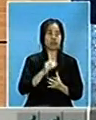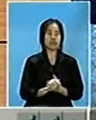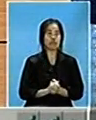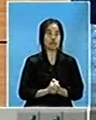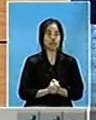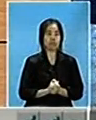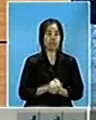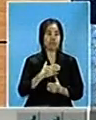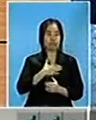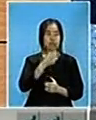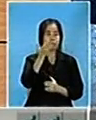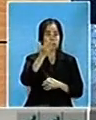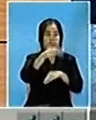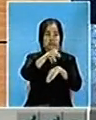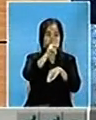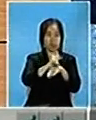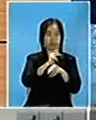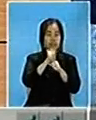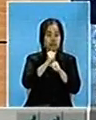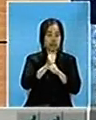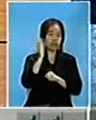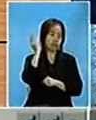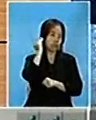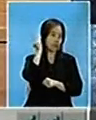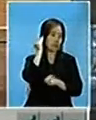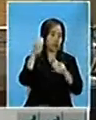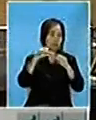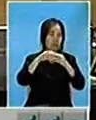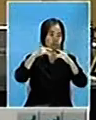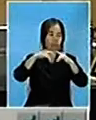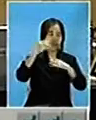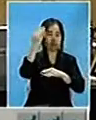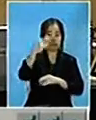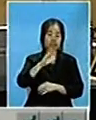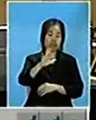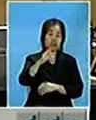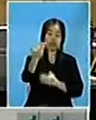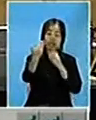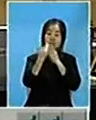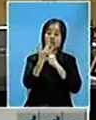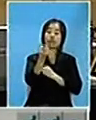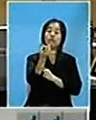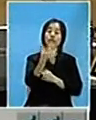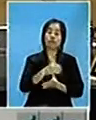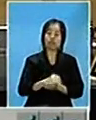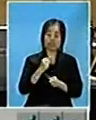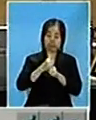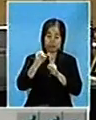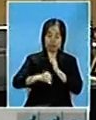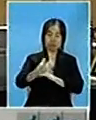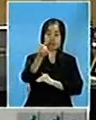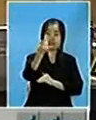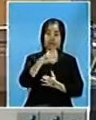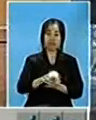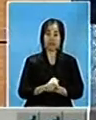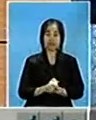มจึงต้องการที่จะเห็นท่านประธานได้ฟังเสียงจากสมาชิกพรรคฝ่ายค้าน คุณประท้วงอะไรครับ ประท้วงข้อท่านประธ